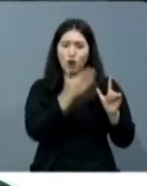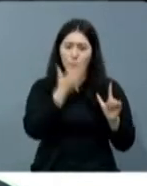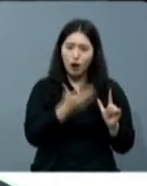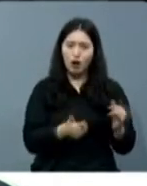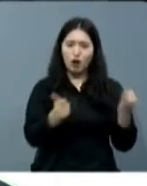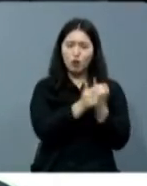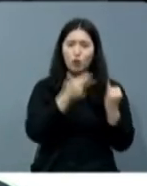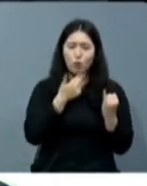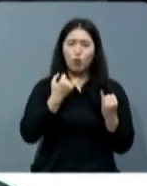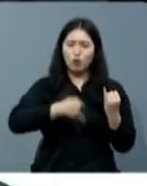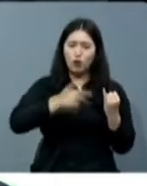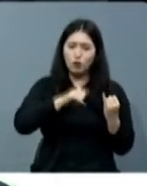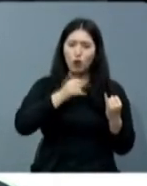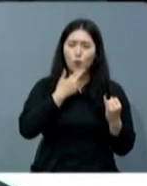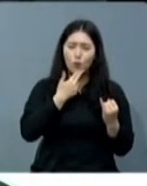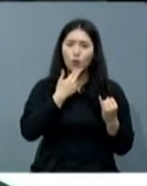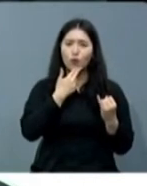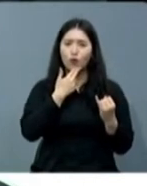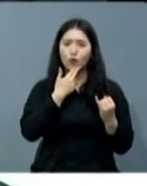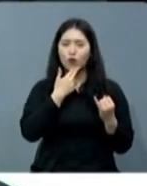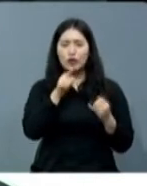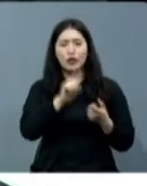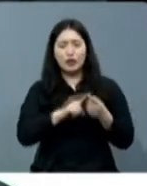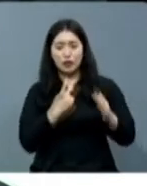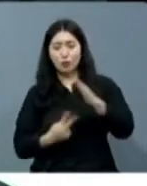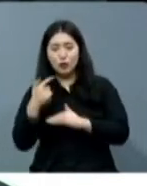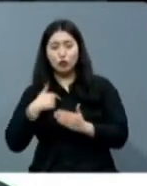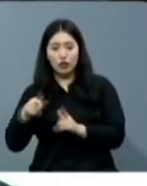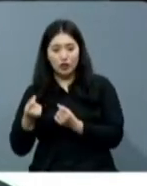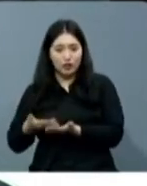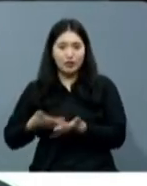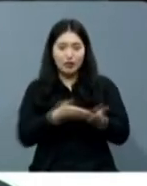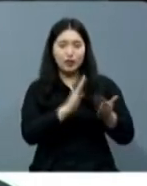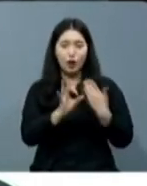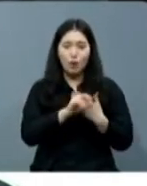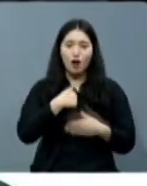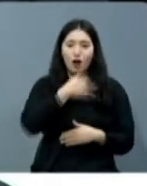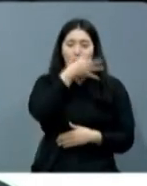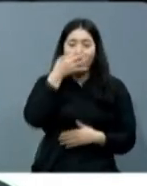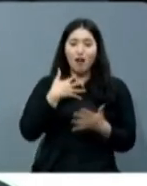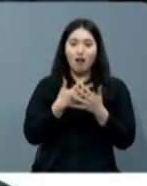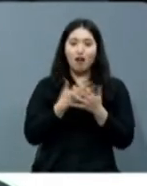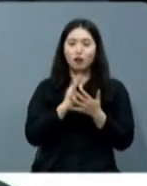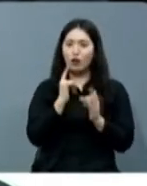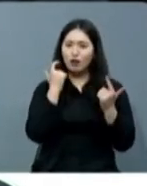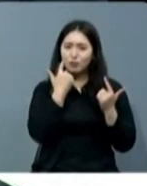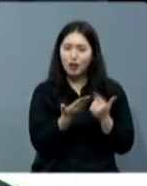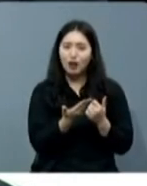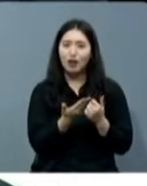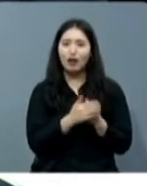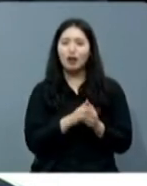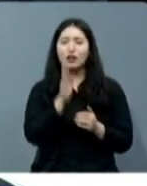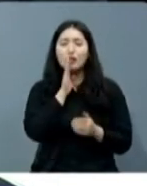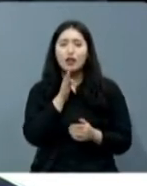안 하고 그러는데 이런 비전을 우리가 제시한다면 얼마나 가슴 뛰고 희망적인 겁니까? 대신 현실성이 있어야 되겠다는